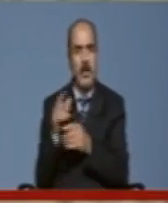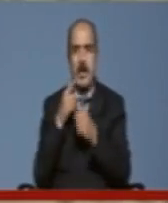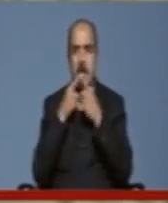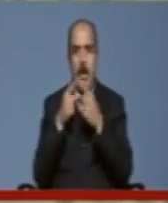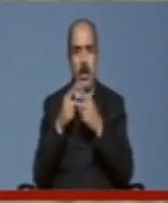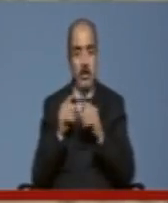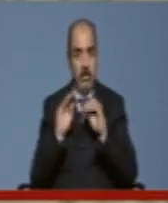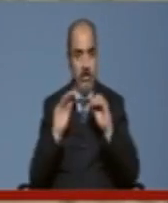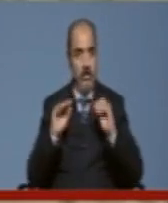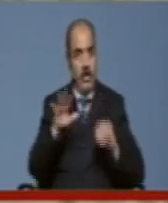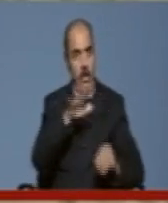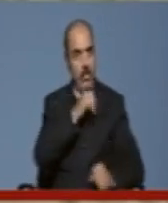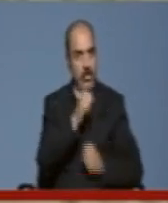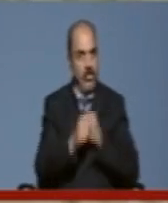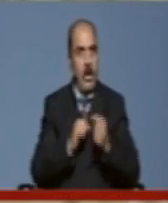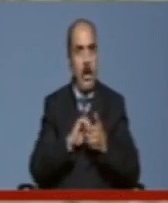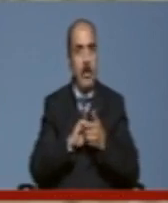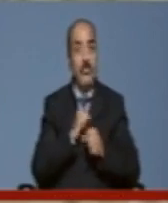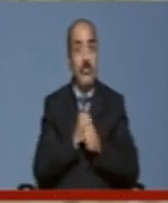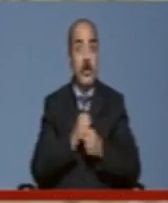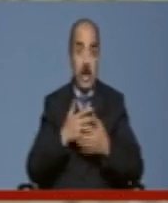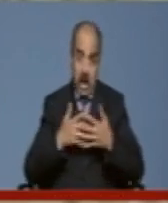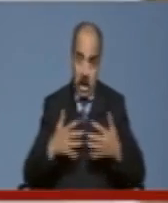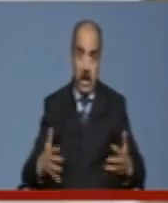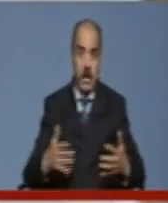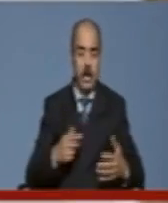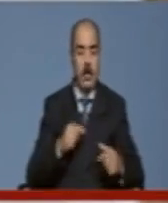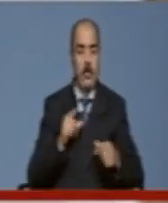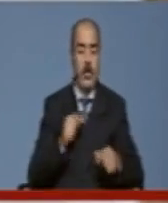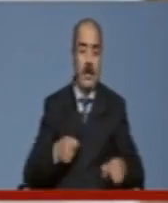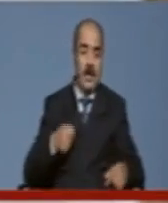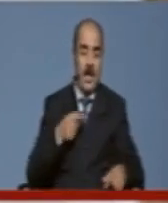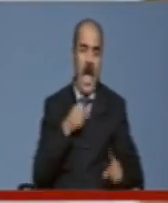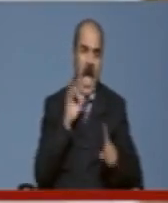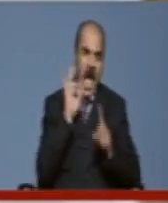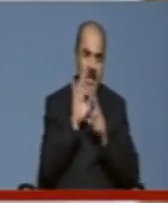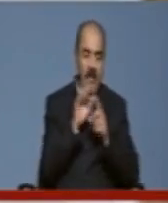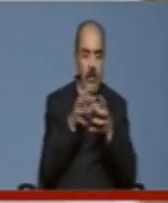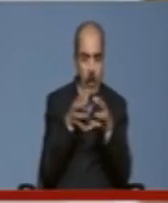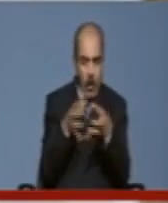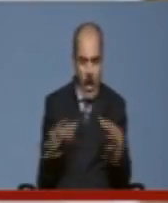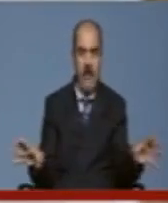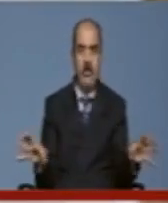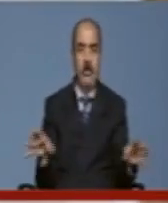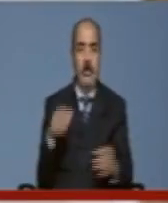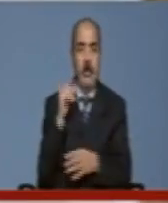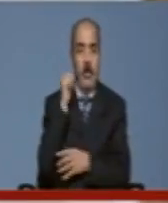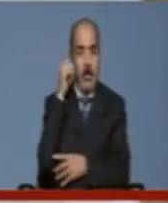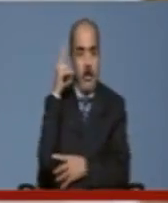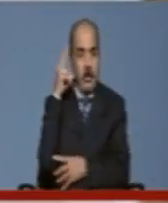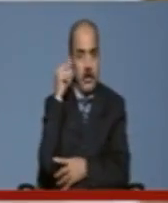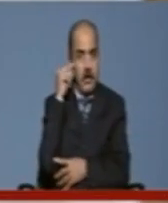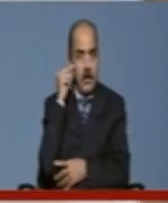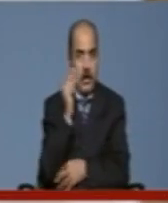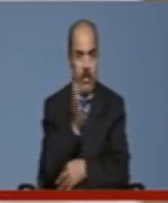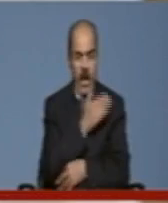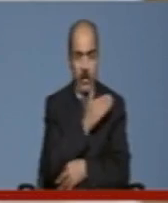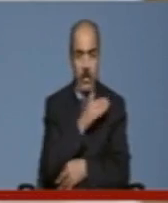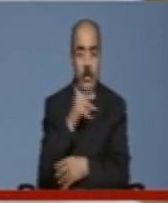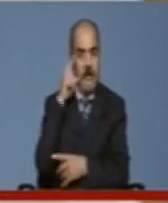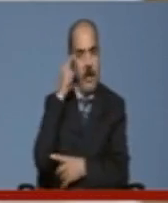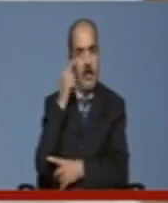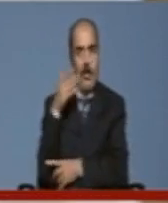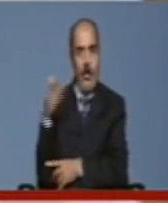أن نبذل اليوم جهود متميزة للوصول إلى دولتين، دولة إسرائيل ودولة فلسطين، تعيشان جنبا إلى